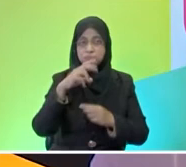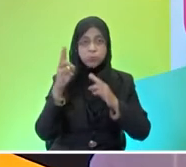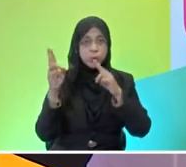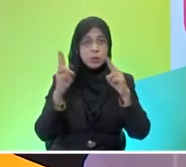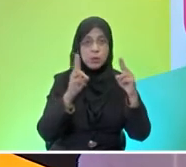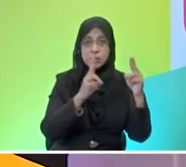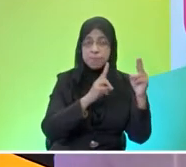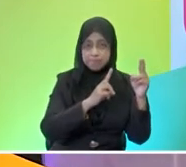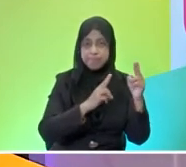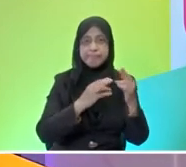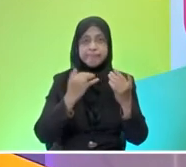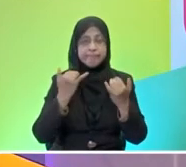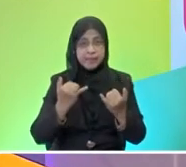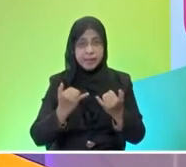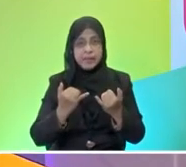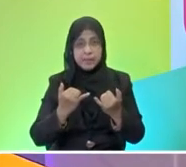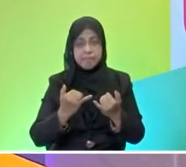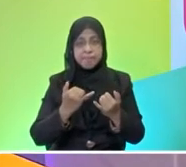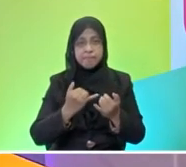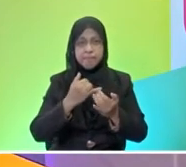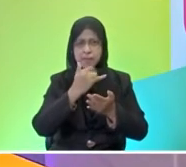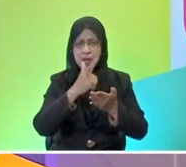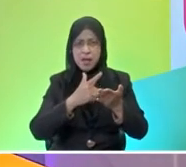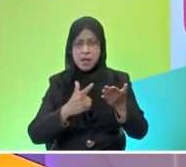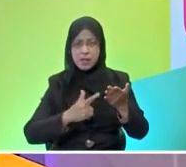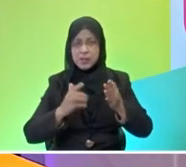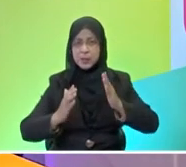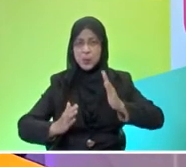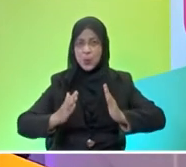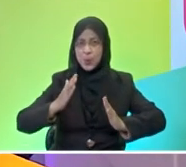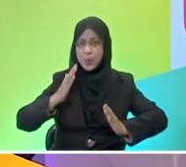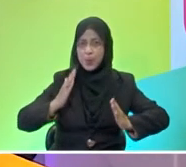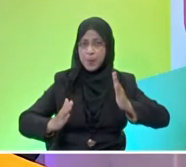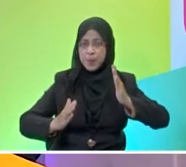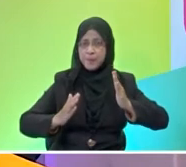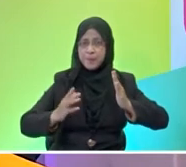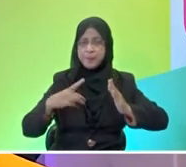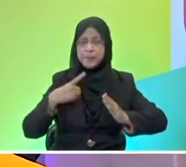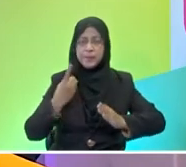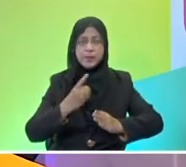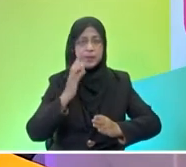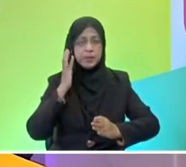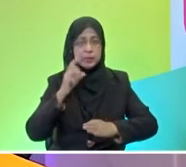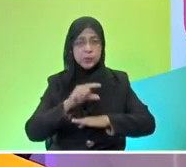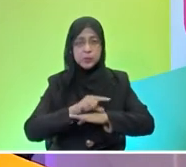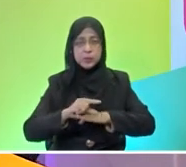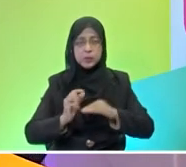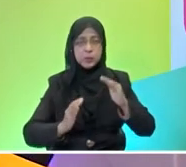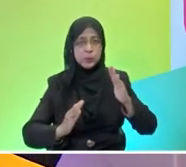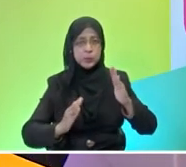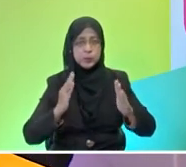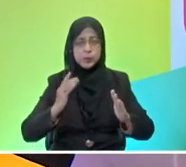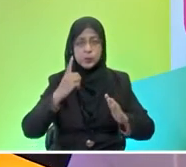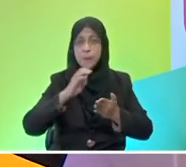adalah untuk Melaka robot ya melangkah robot yang mana kita akan gunakan robot tuh untuk